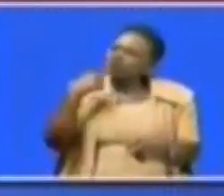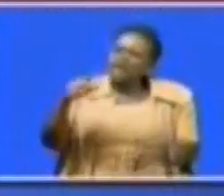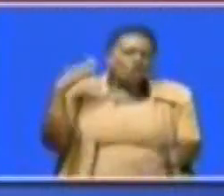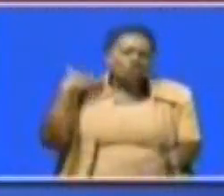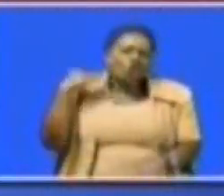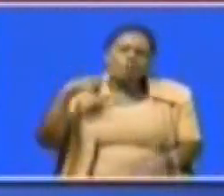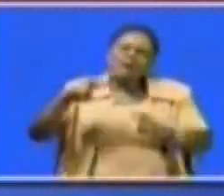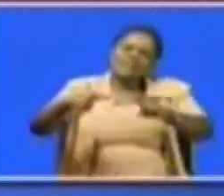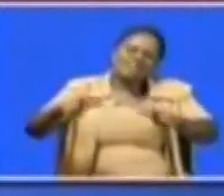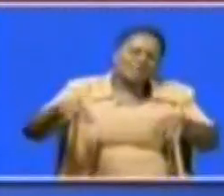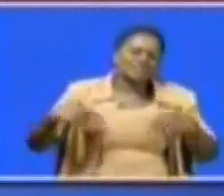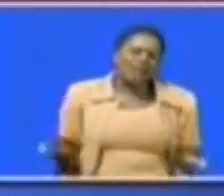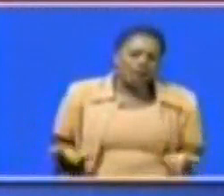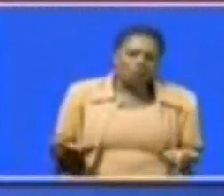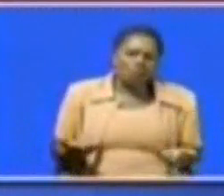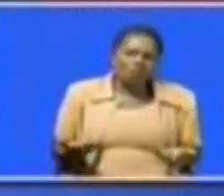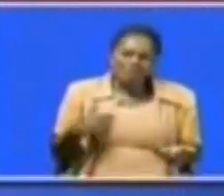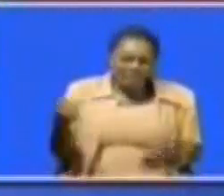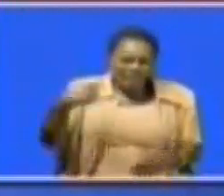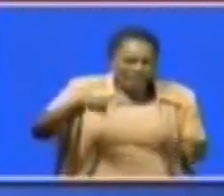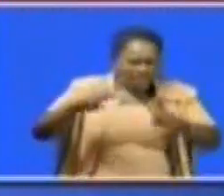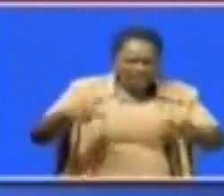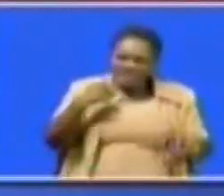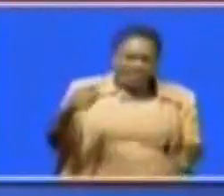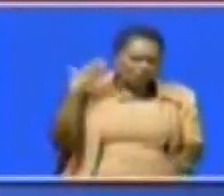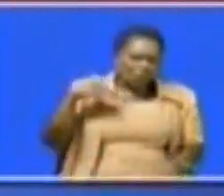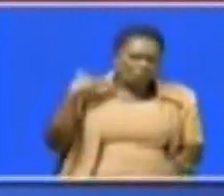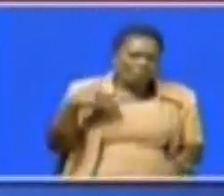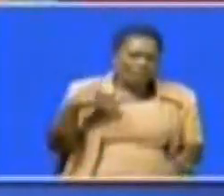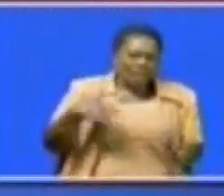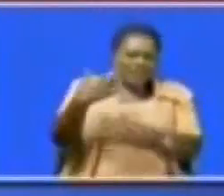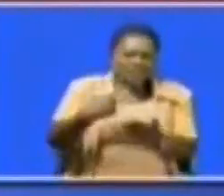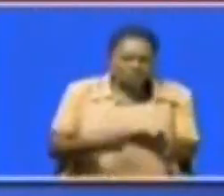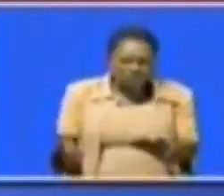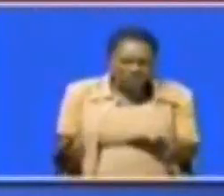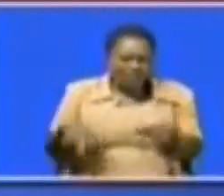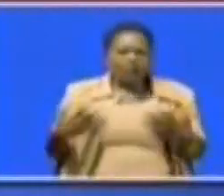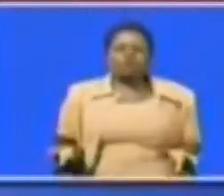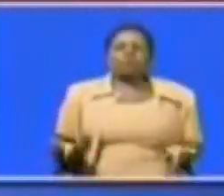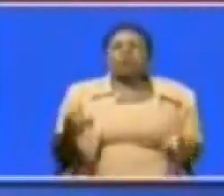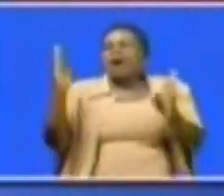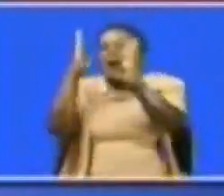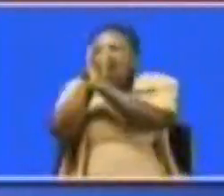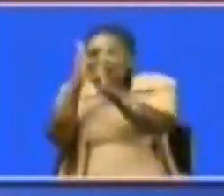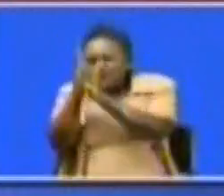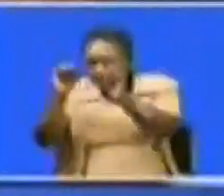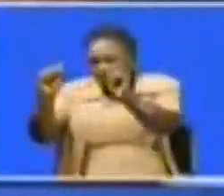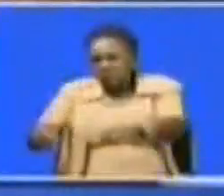Ati unaenda kwa lati, unaenda kumangalia, ati mimi nakuja kuangalia, panga, next week nakuja. He will hide